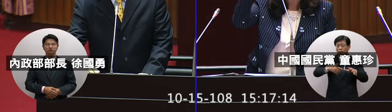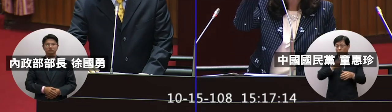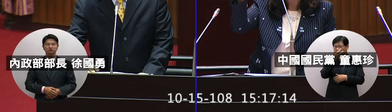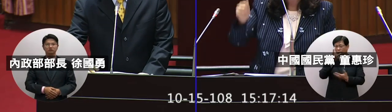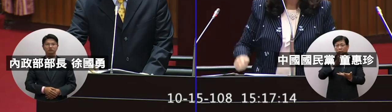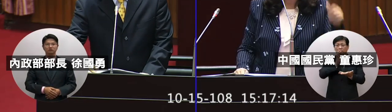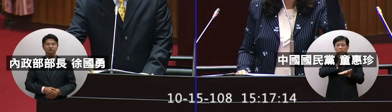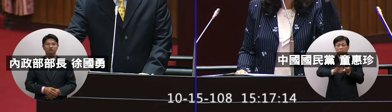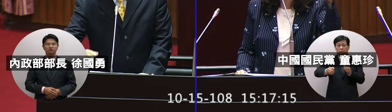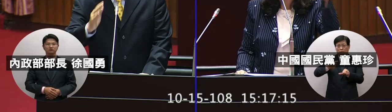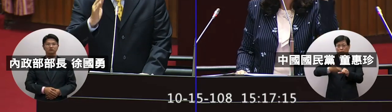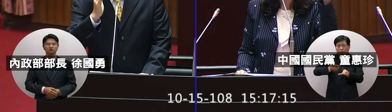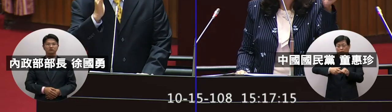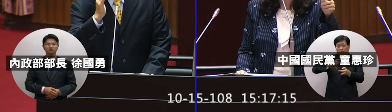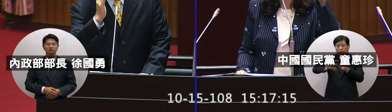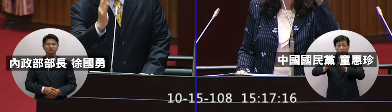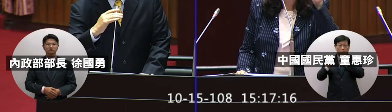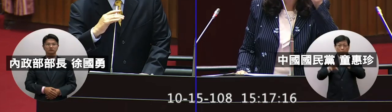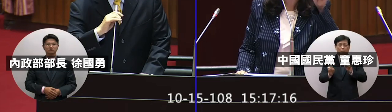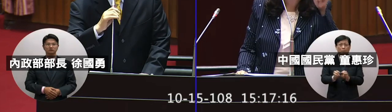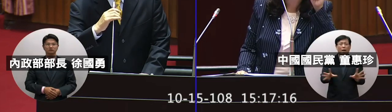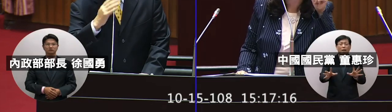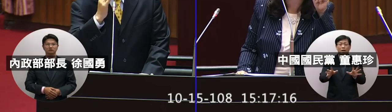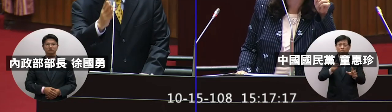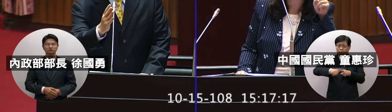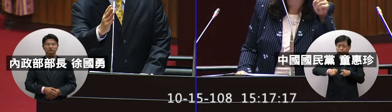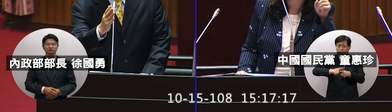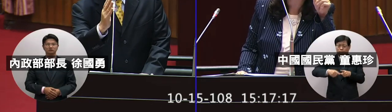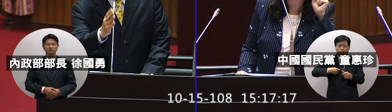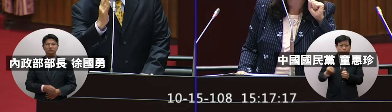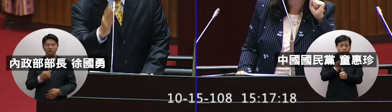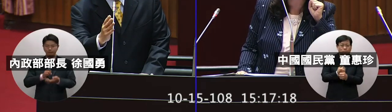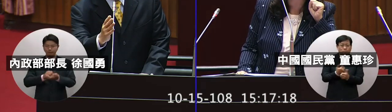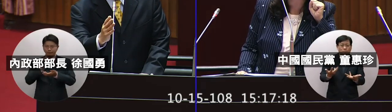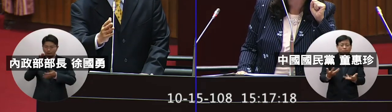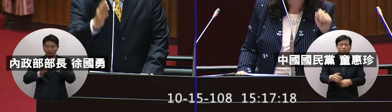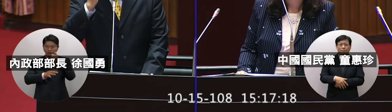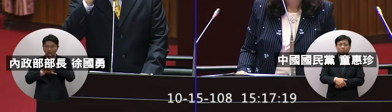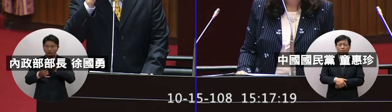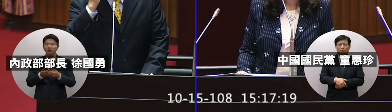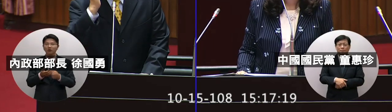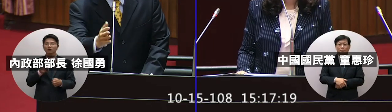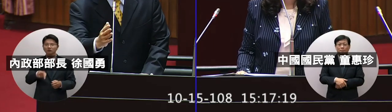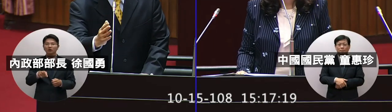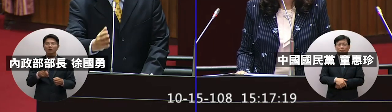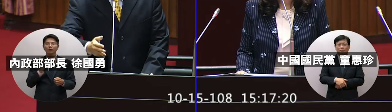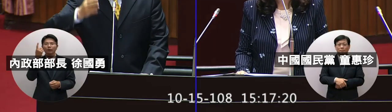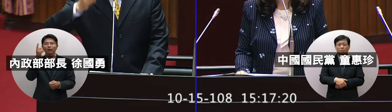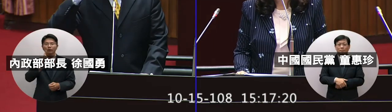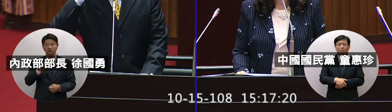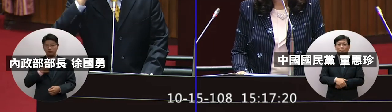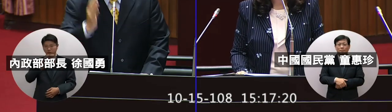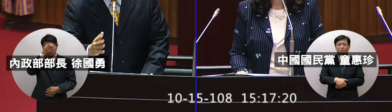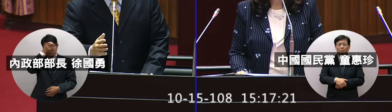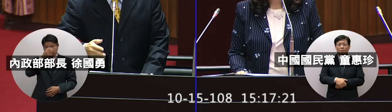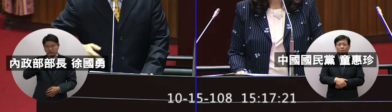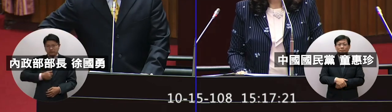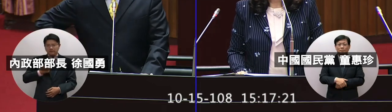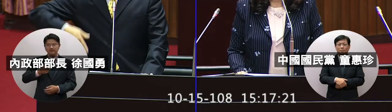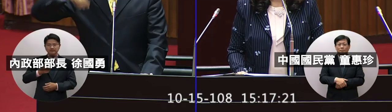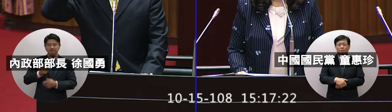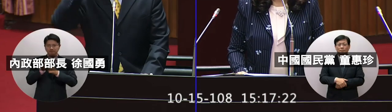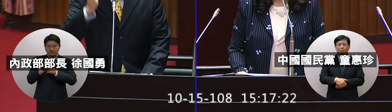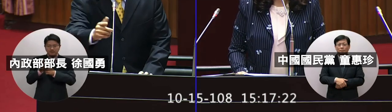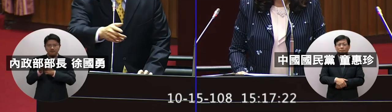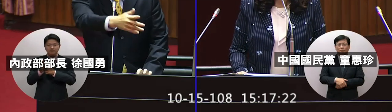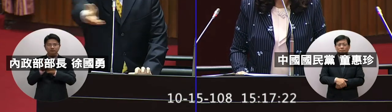是拿汽油弹还有持械攻击，让我们的 我要跟委员讲为什么会有这个，因为我们的警察不会带实枪，